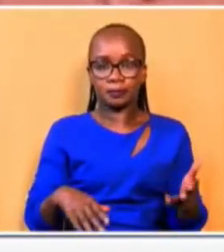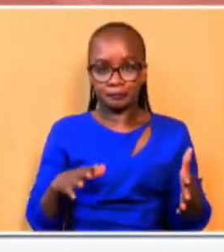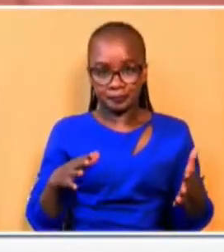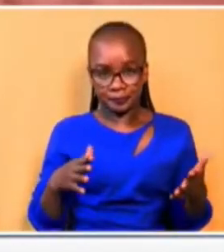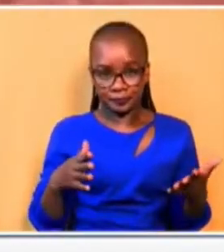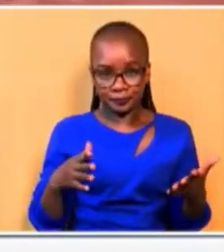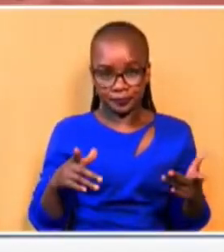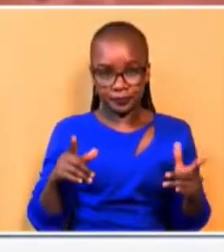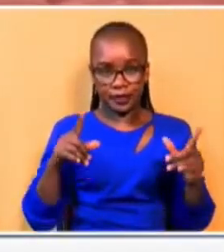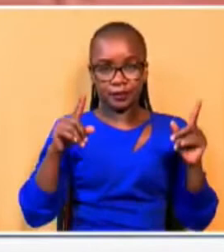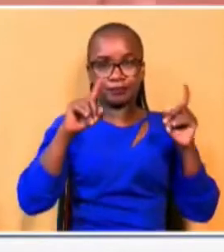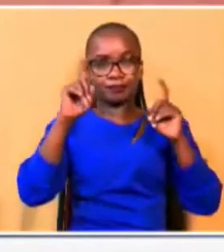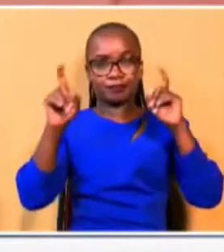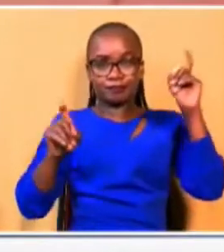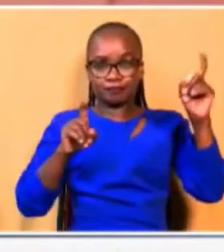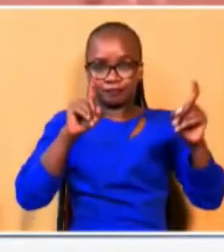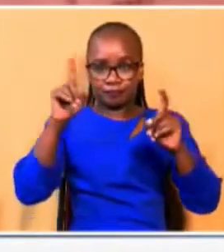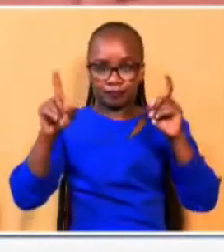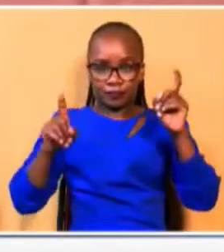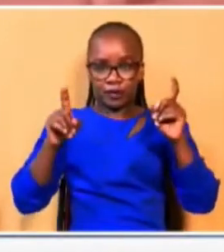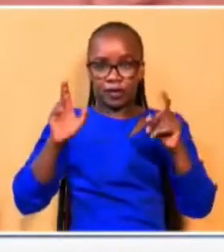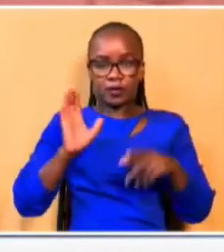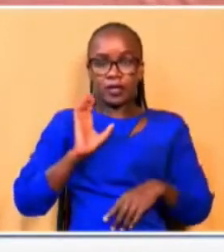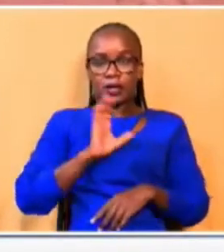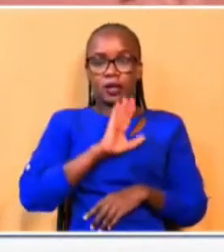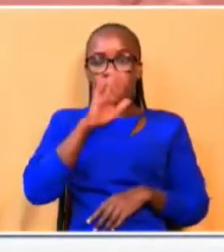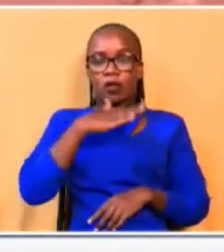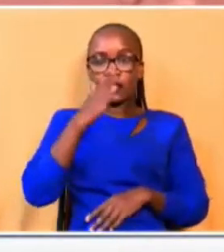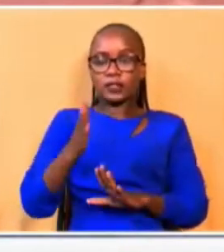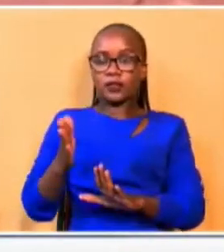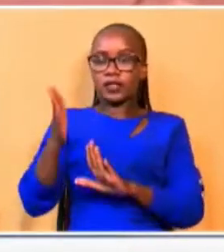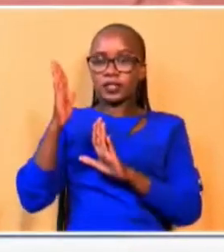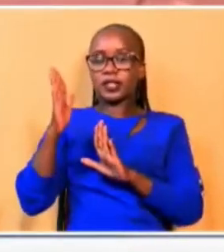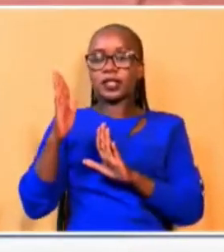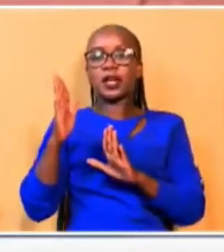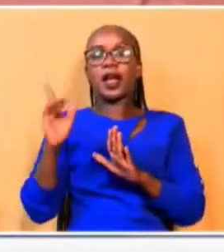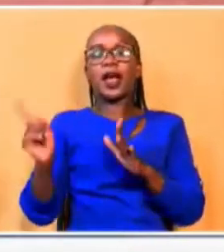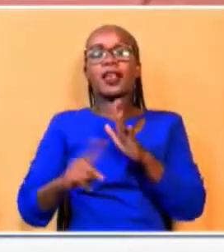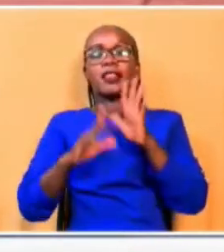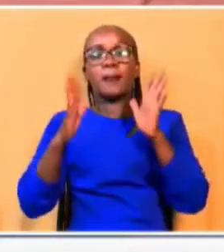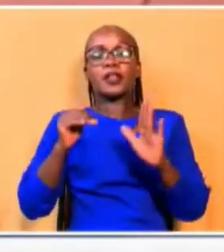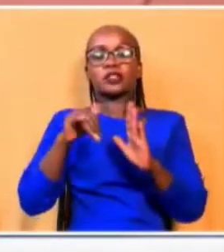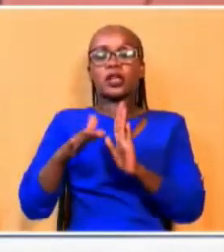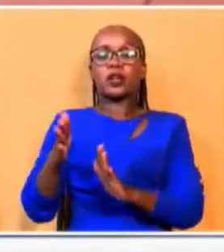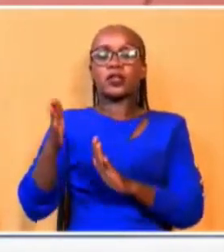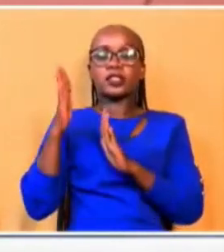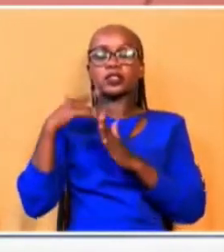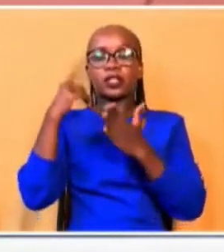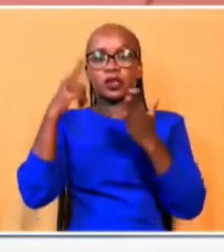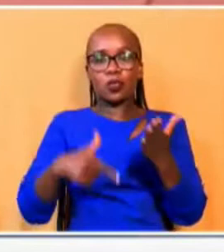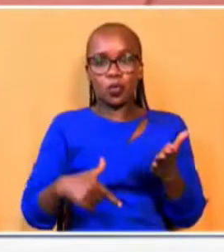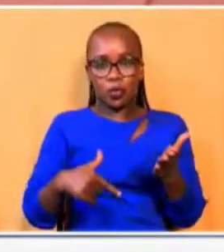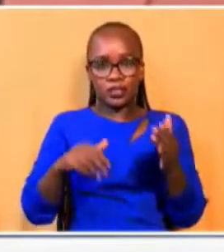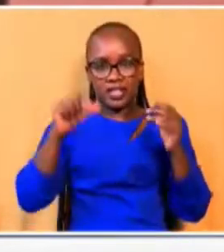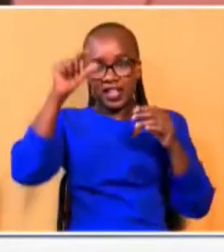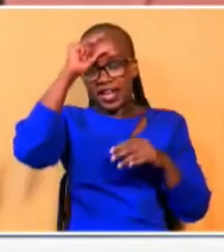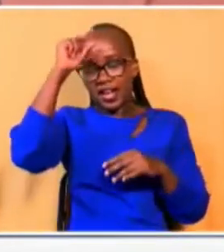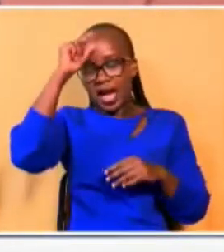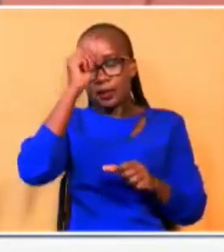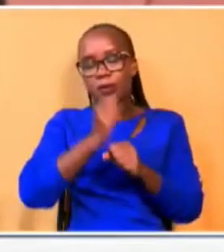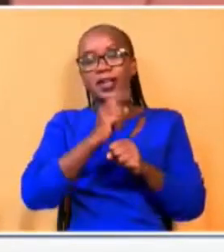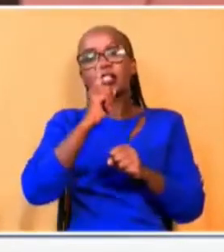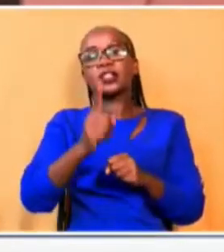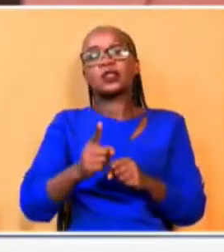Nilipokuwa kwenye mahojiano na kamati ya bunge ya usalama, Waziri Matiang'i ameeleza matayarisho iliyonayo serikali ili